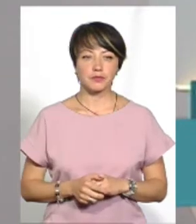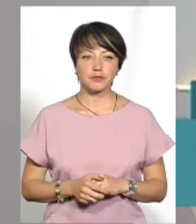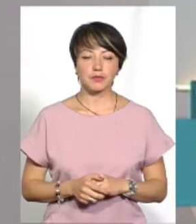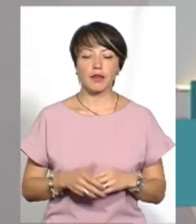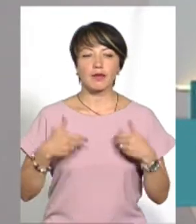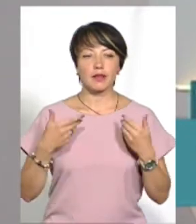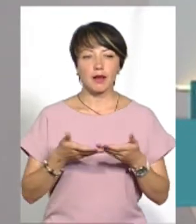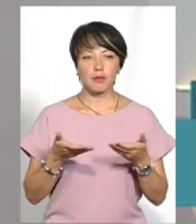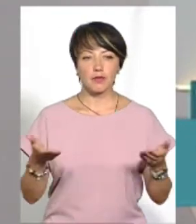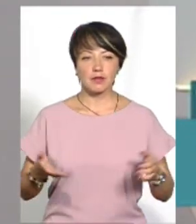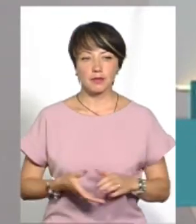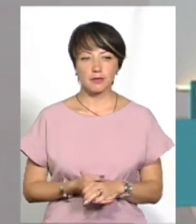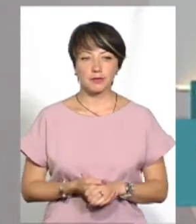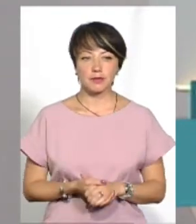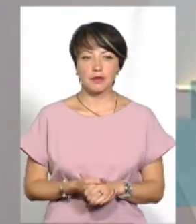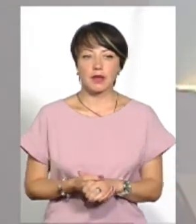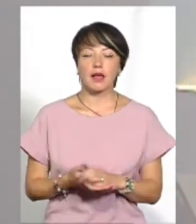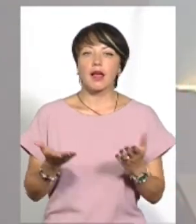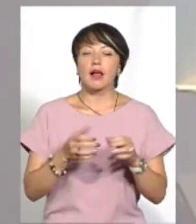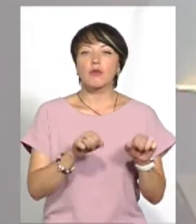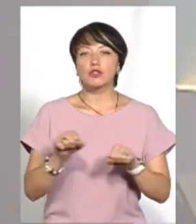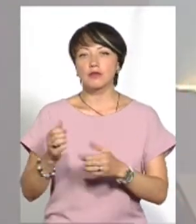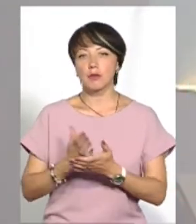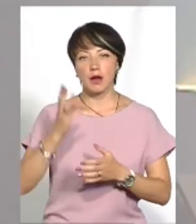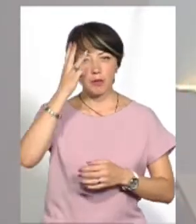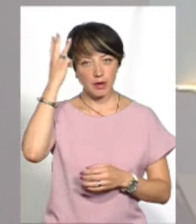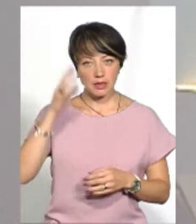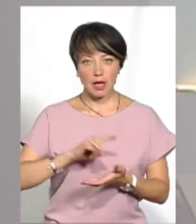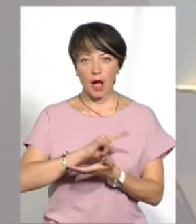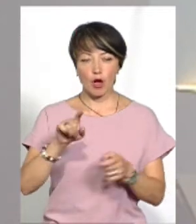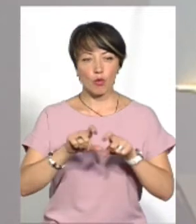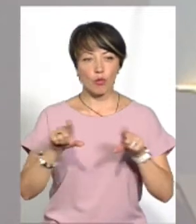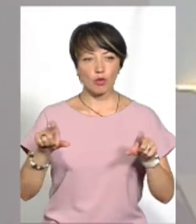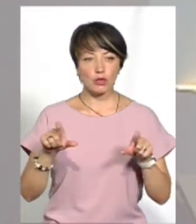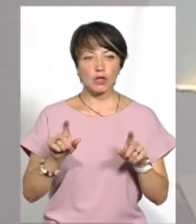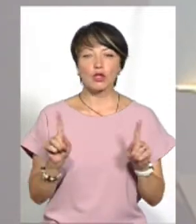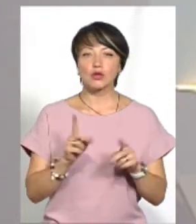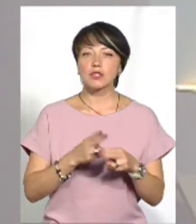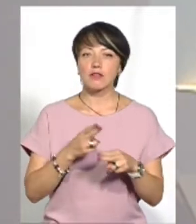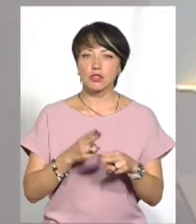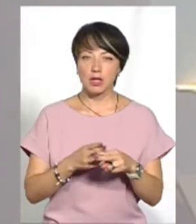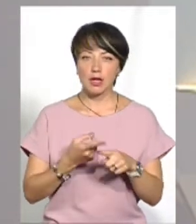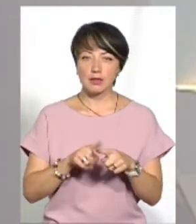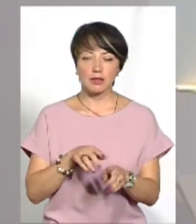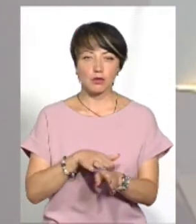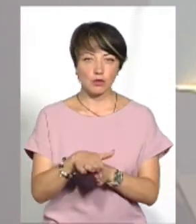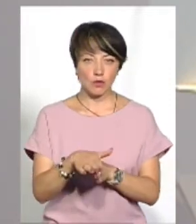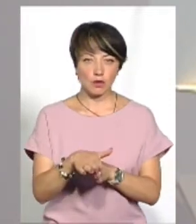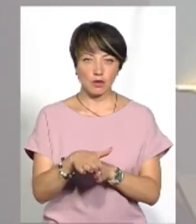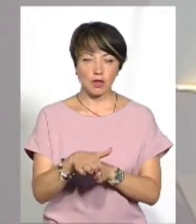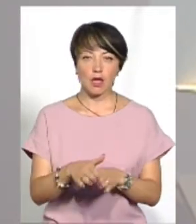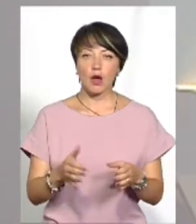Рибак. Вітаємо вас! Які можливості має Хмельницький аеропорт та що заважає їх